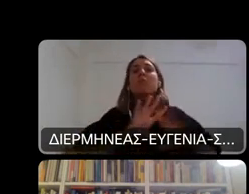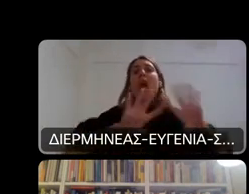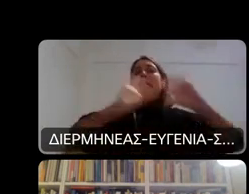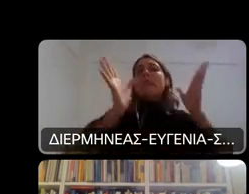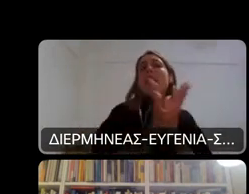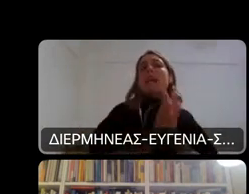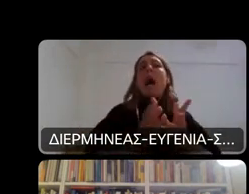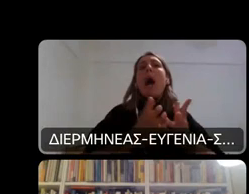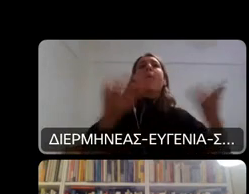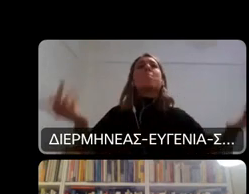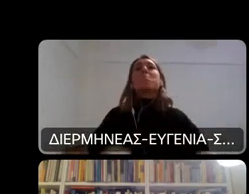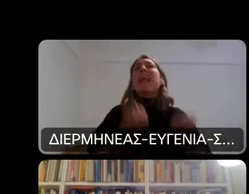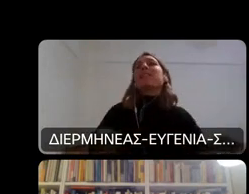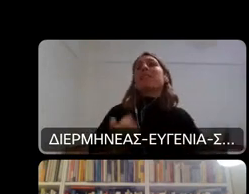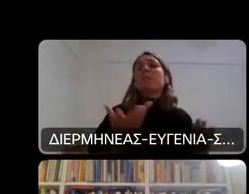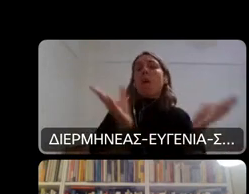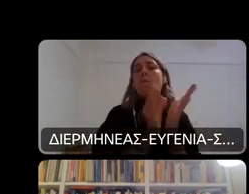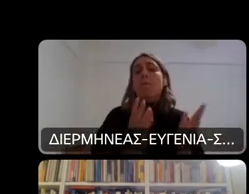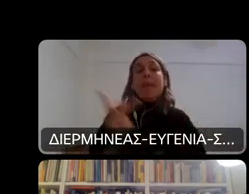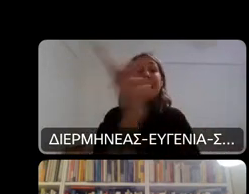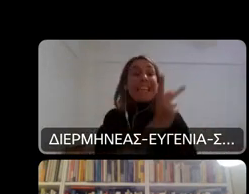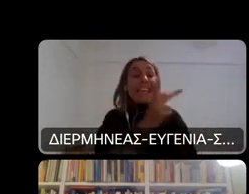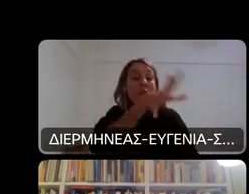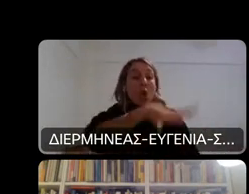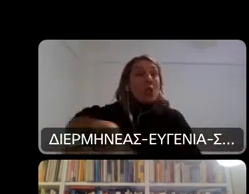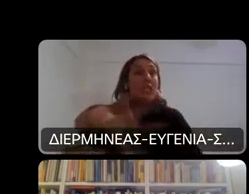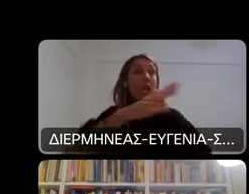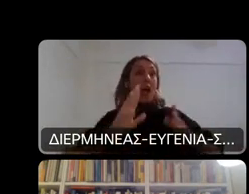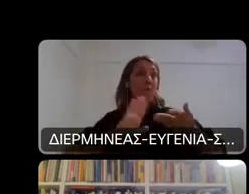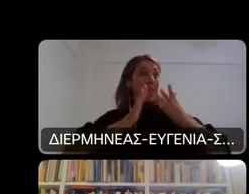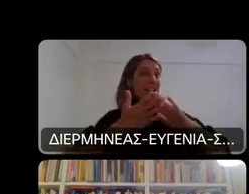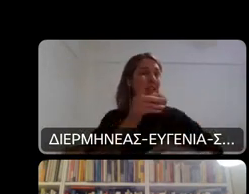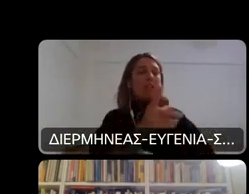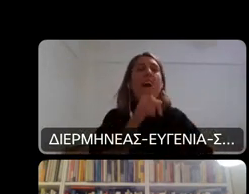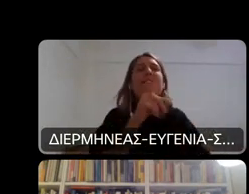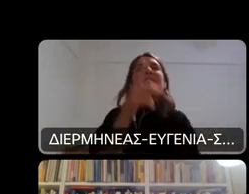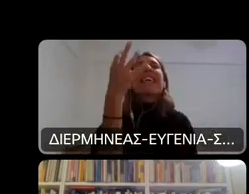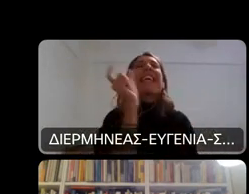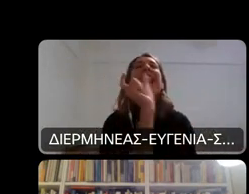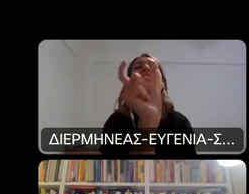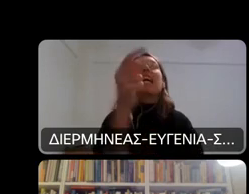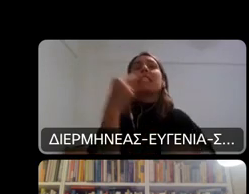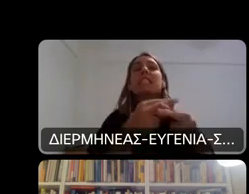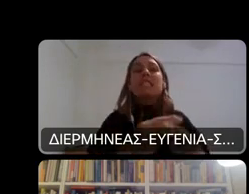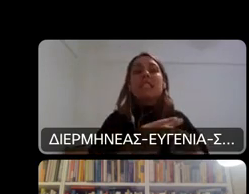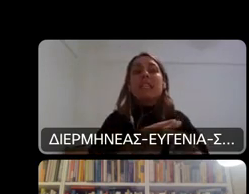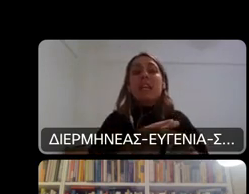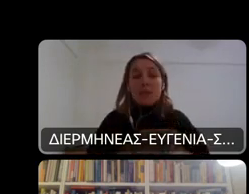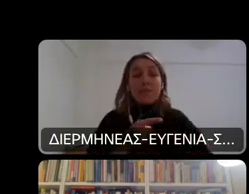πρακτικών στο πλαίσιο κοινοτήτων πρακτικής, η λέξη κλειδί είναι αυτή, communities of practice,